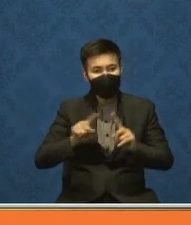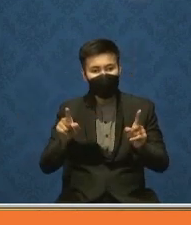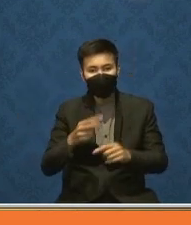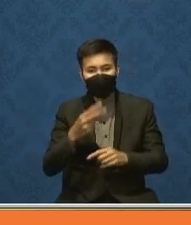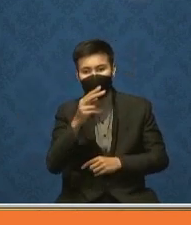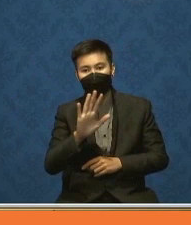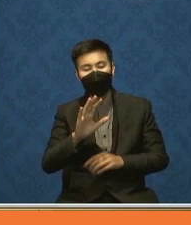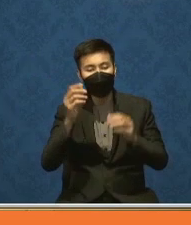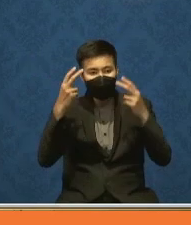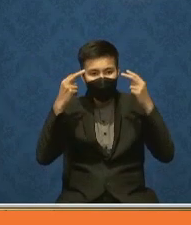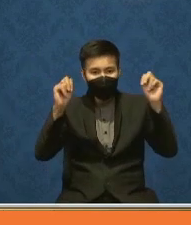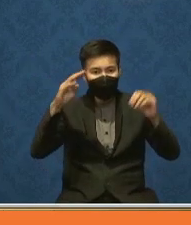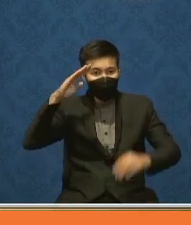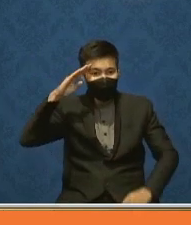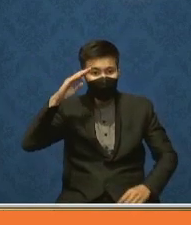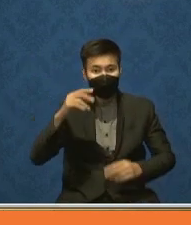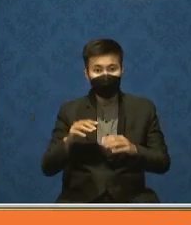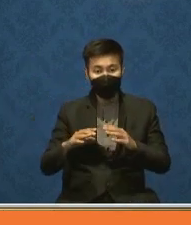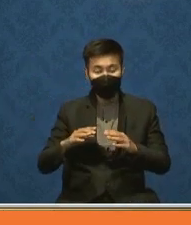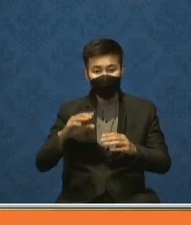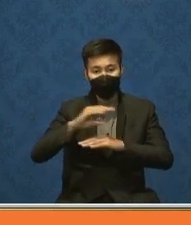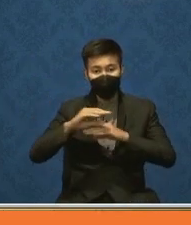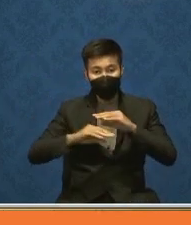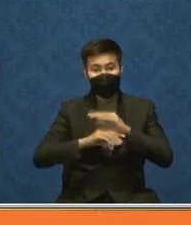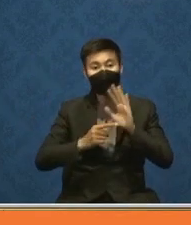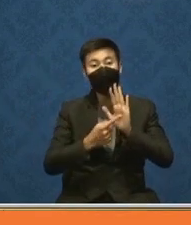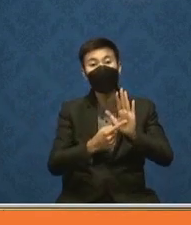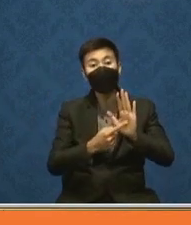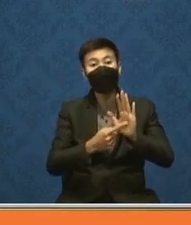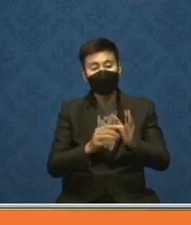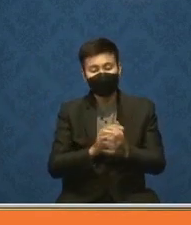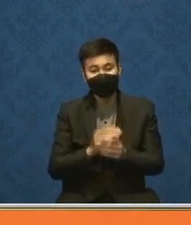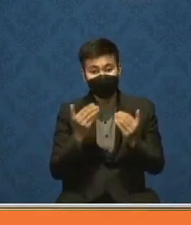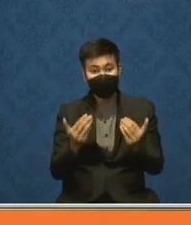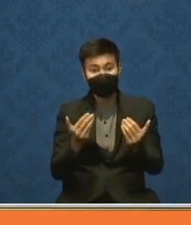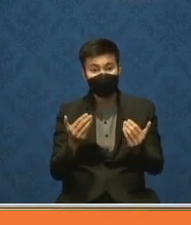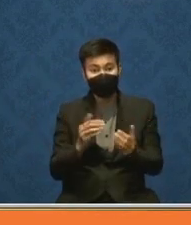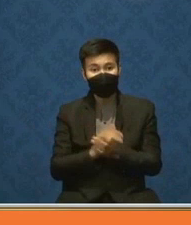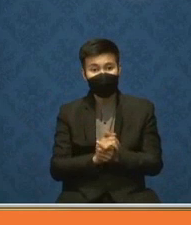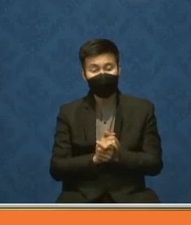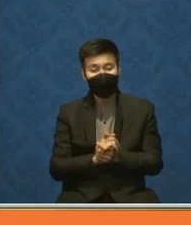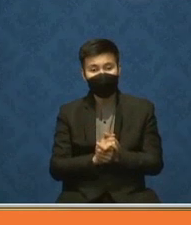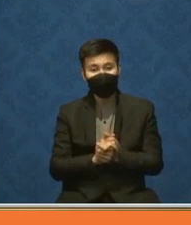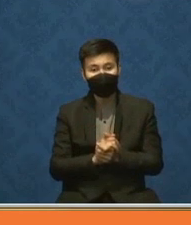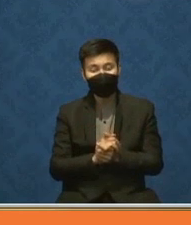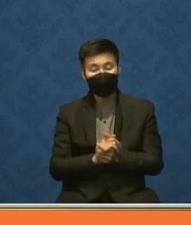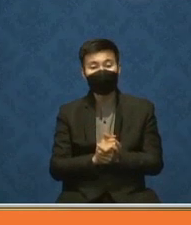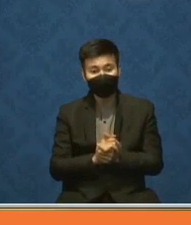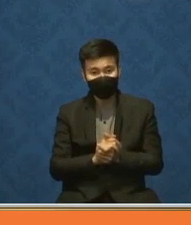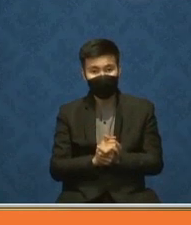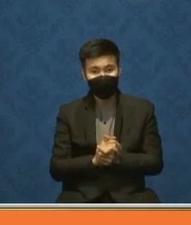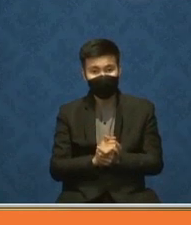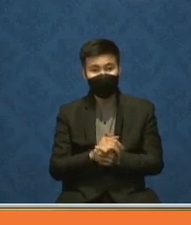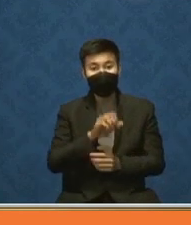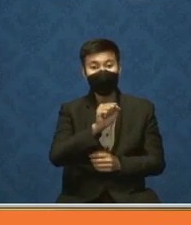นี่เลยครับจริงๆผมอยากยองยกตัวอย่างโครงการเดียวครับจริงๆโครงการนี้มันเป็นภาพสะท้อนของรัฐบาลชุดนี้ได้เลยนะครับ